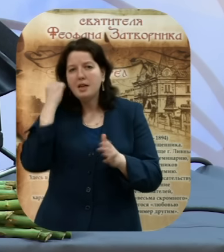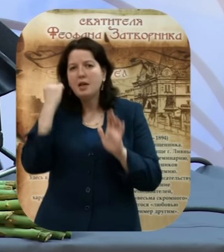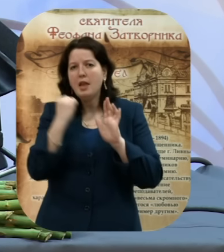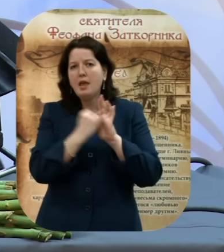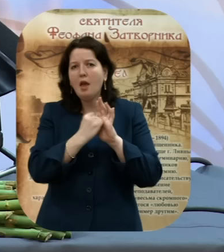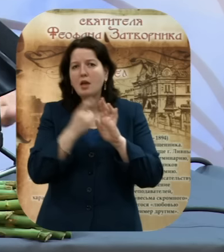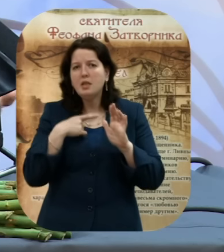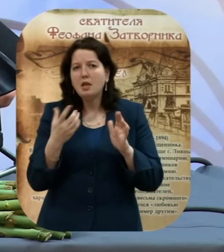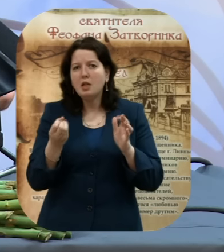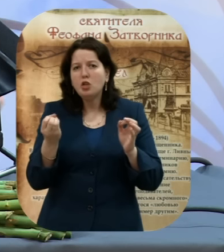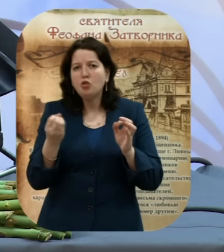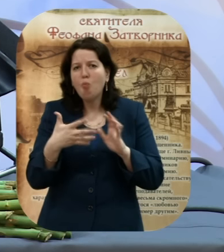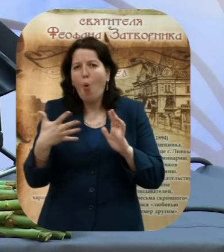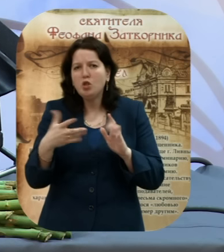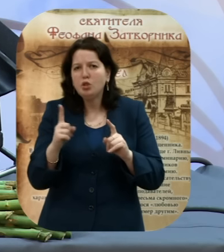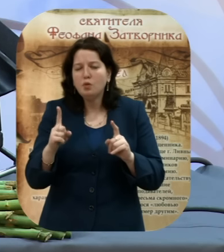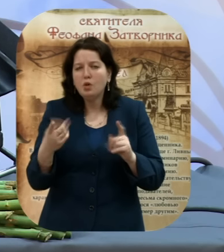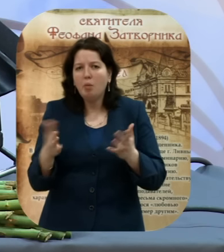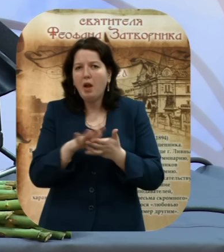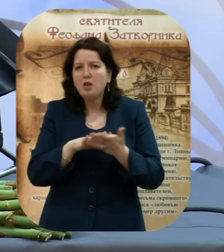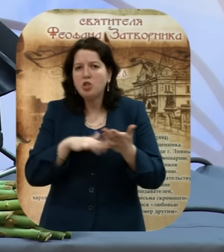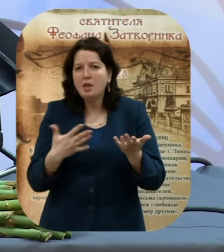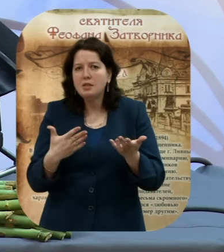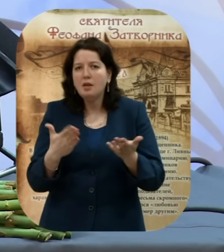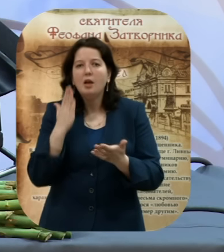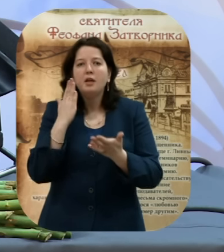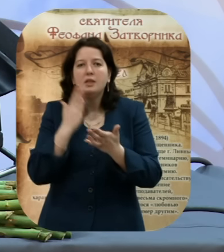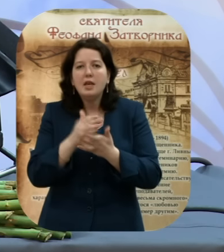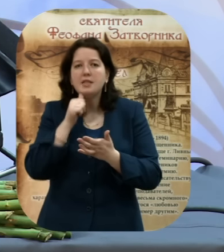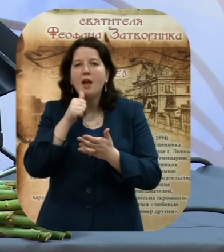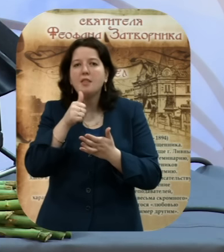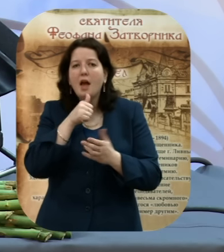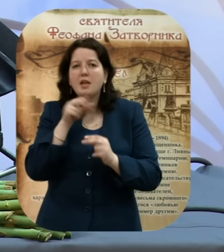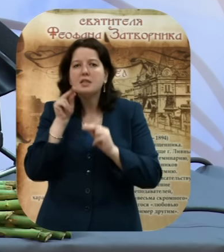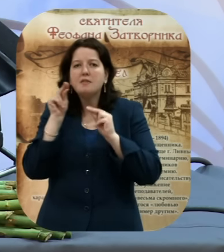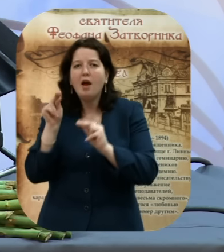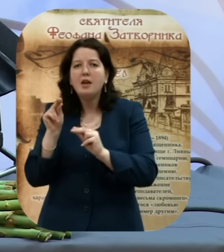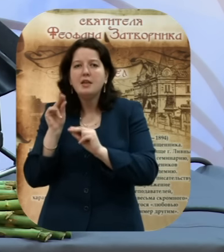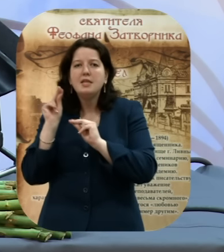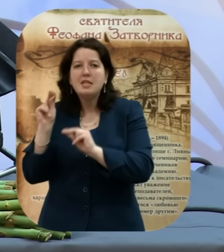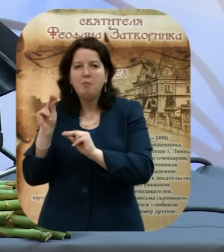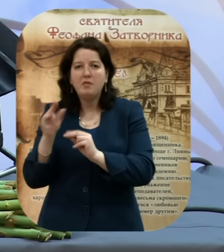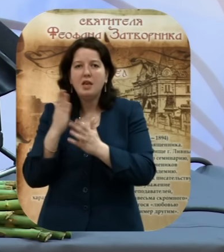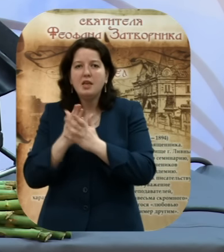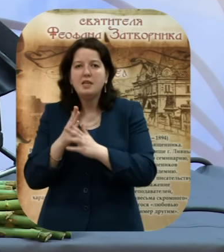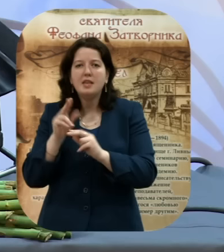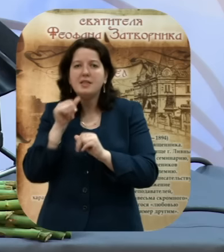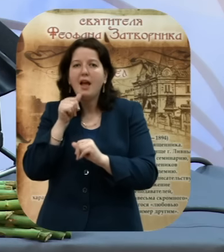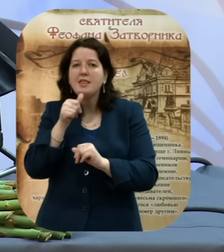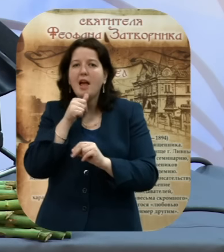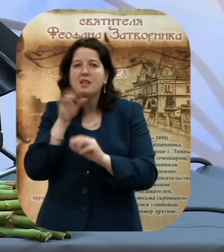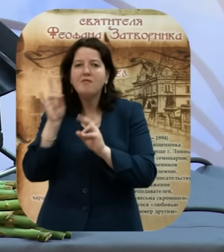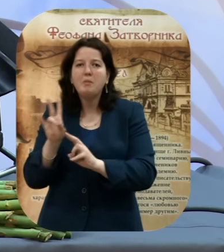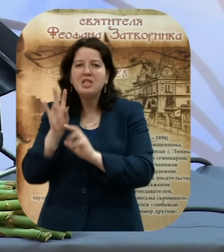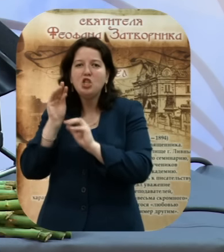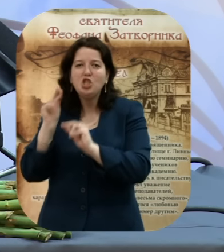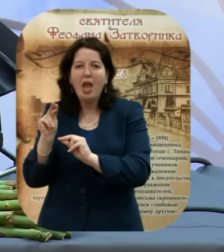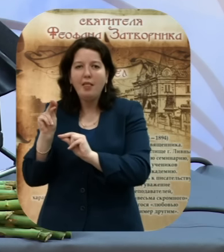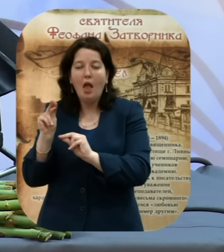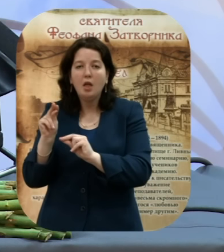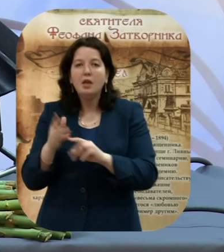чуть ли не больше и все прочее. У нас есть таинство исповеди, у нас есть таинство причащения. Вот,